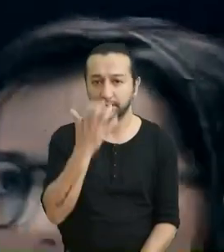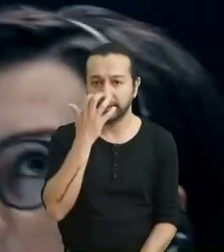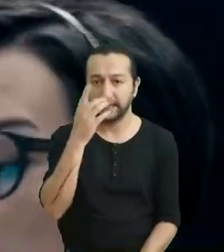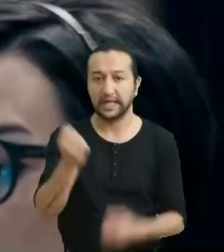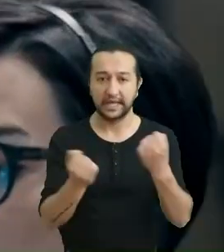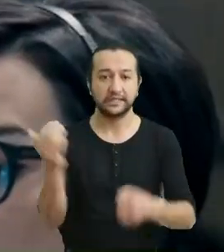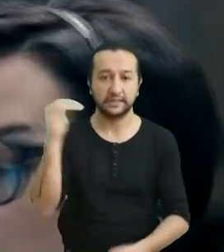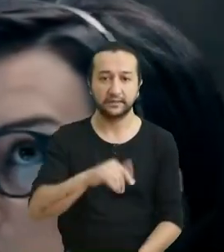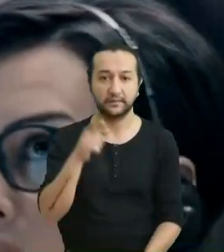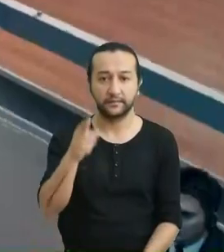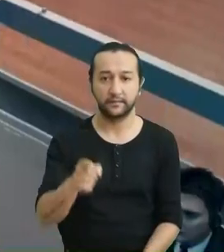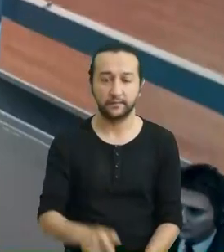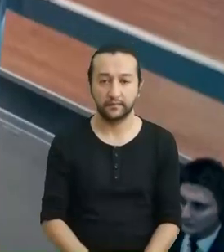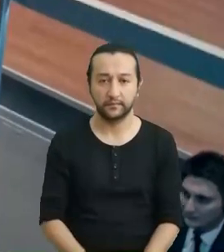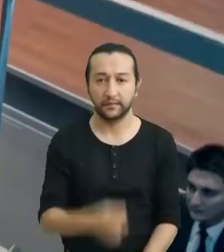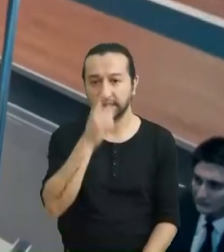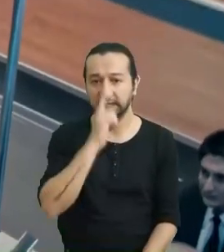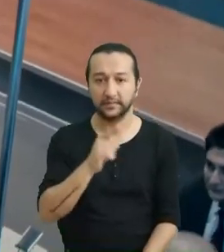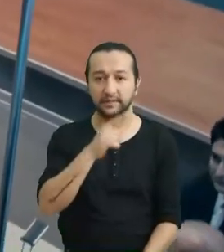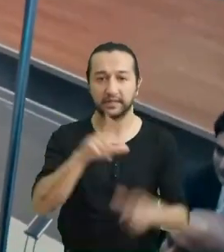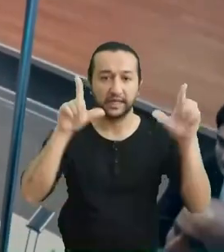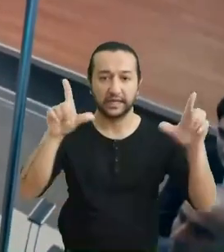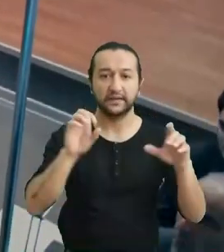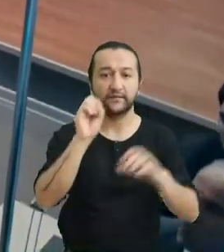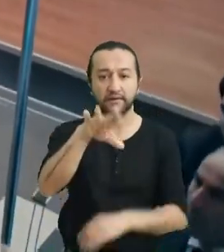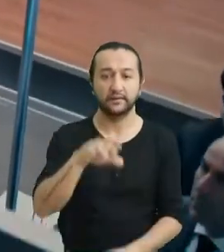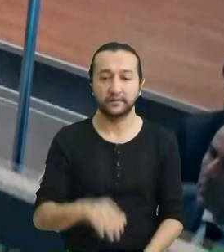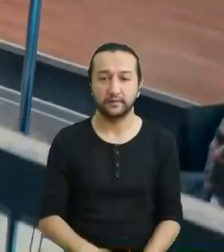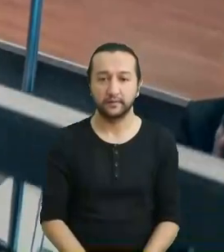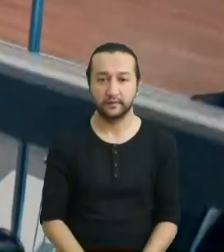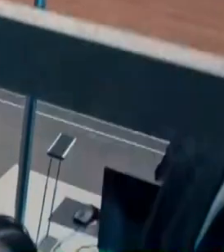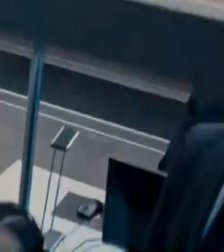Beklenen araç geldi. Resmi yukarıya verin.